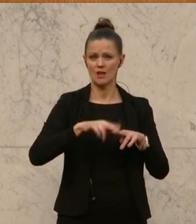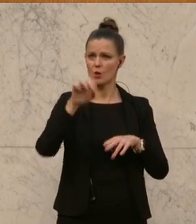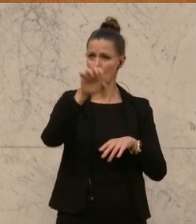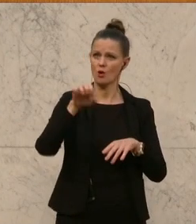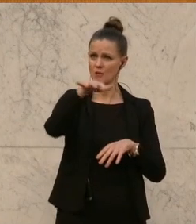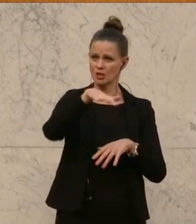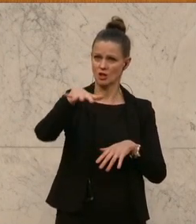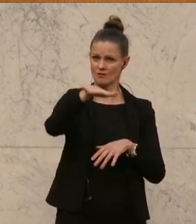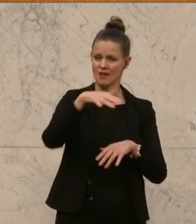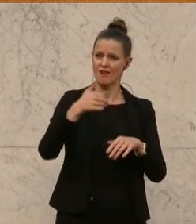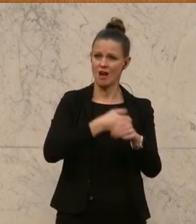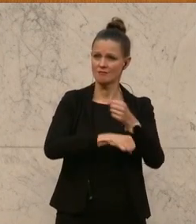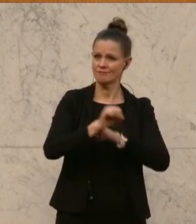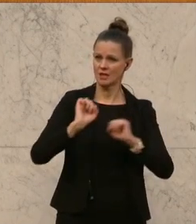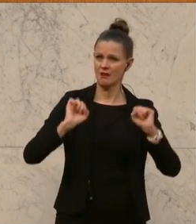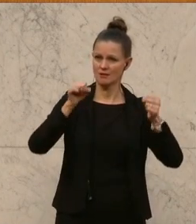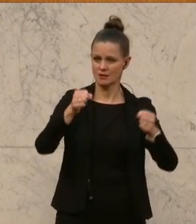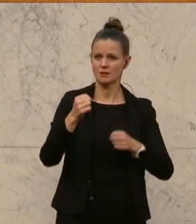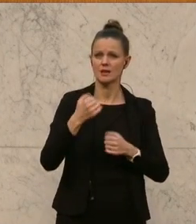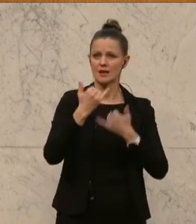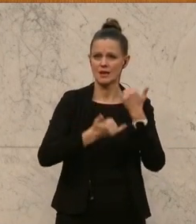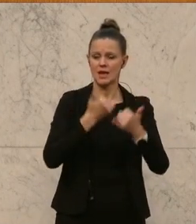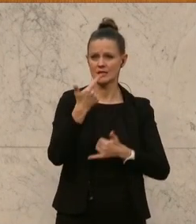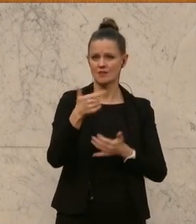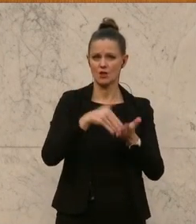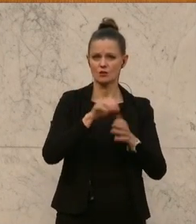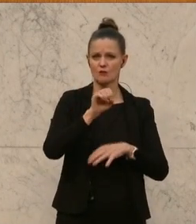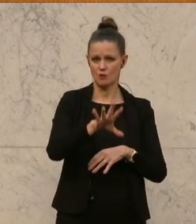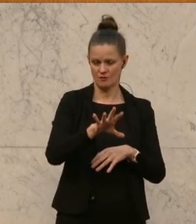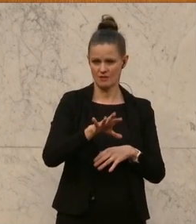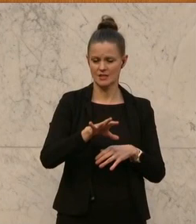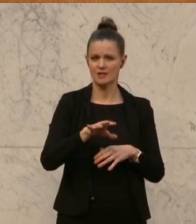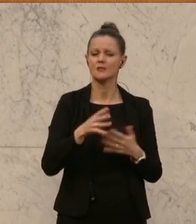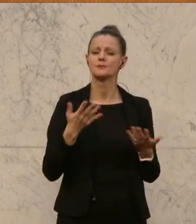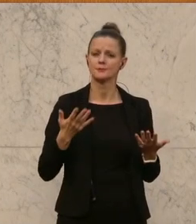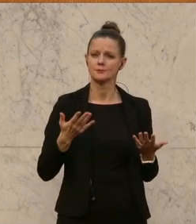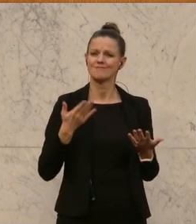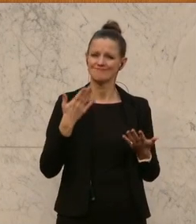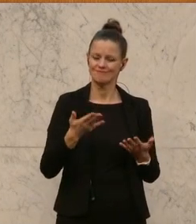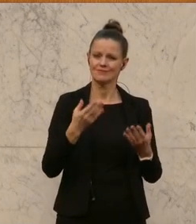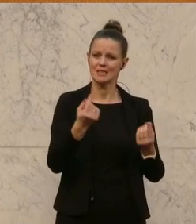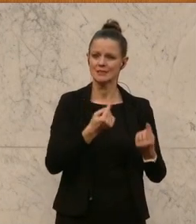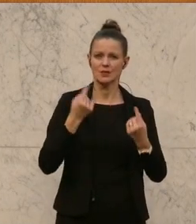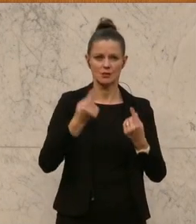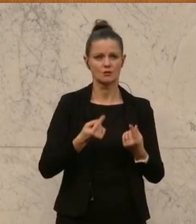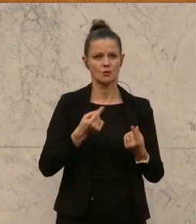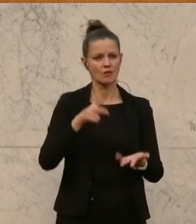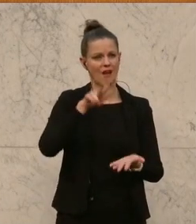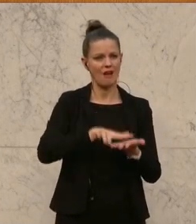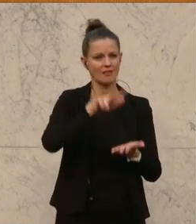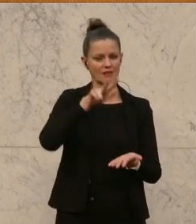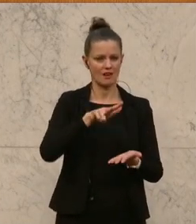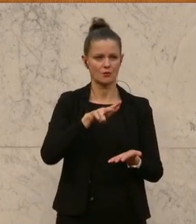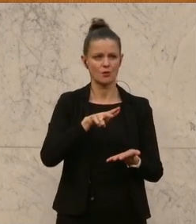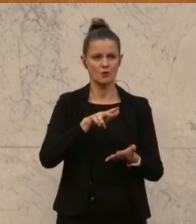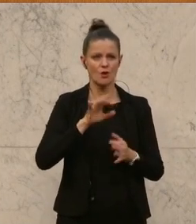Ebene eine Initiative gegeben im Jahr 2015, um eben die Tatsache anzuerkennen, was diesen Menschen